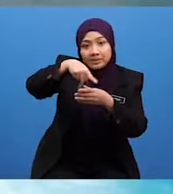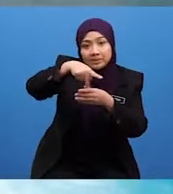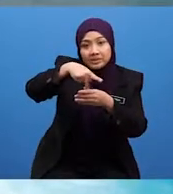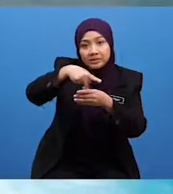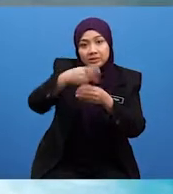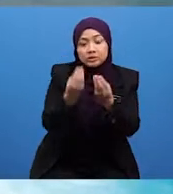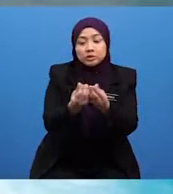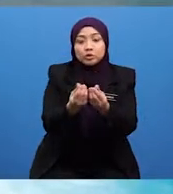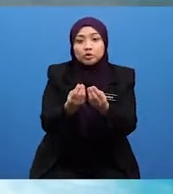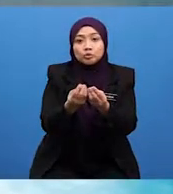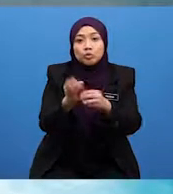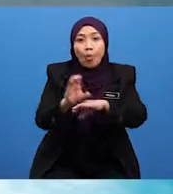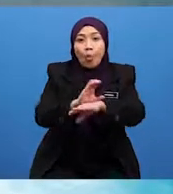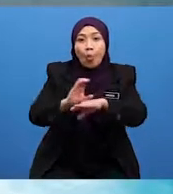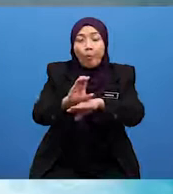serbuk koko